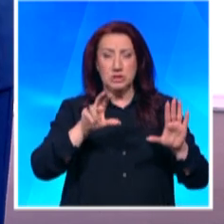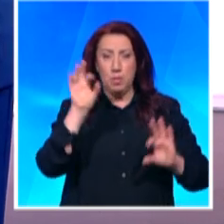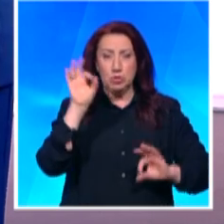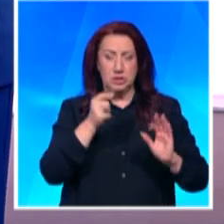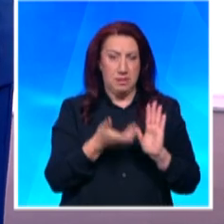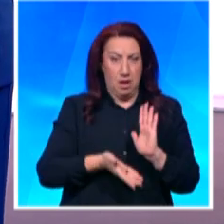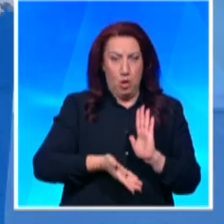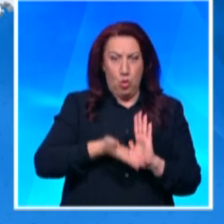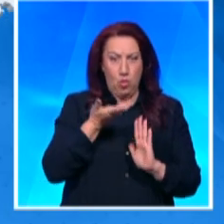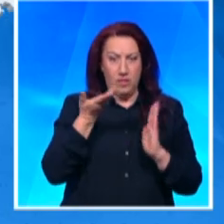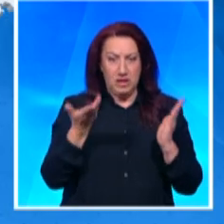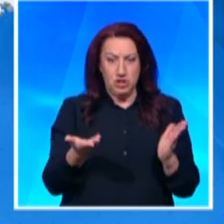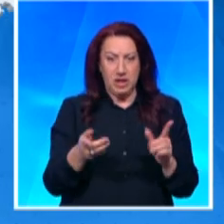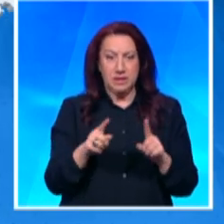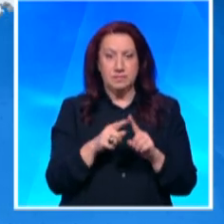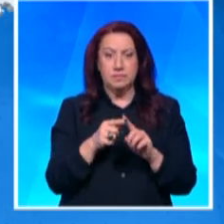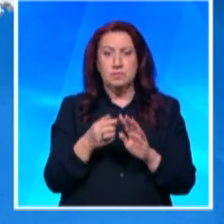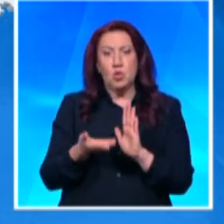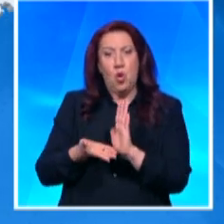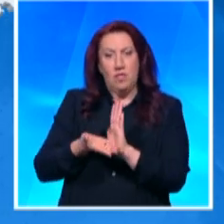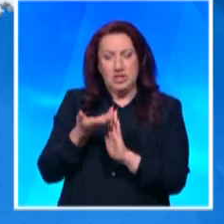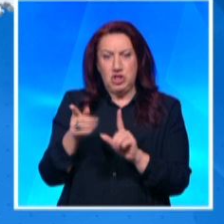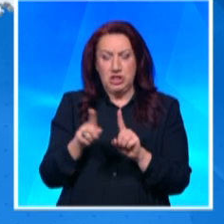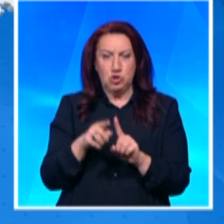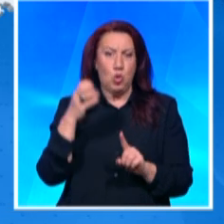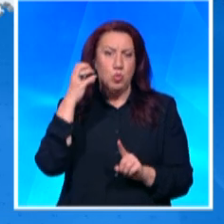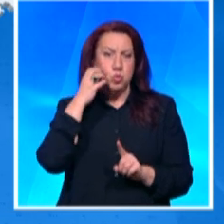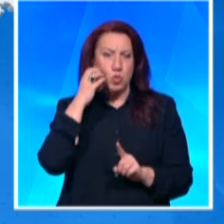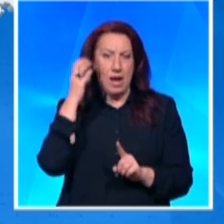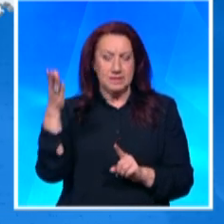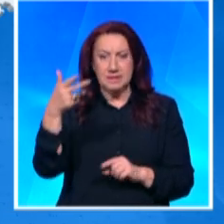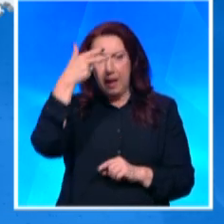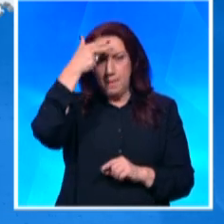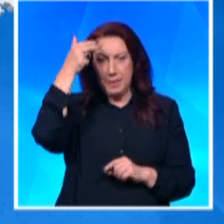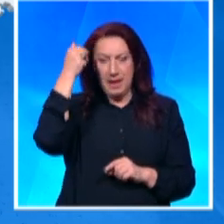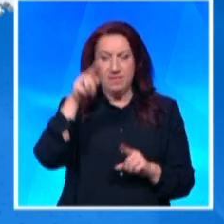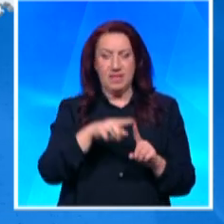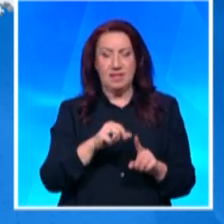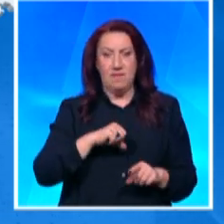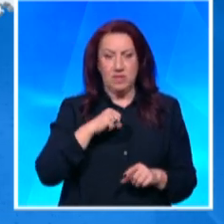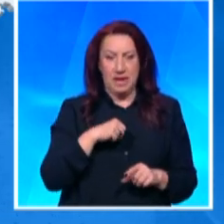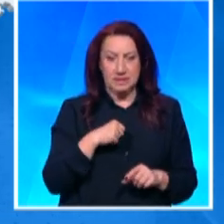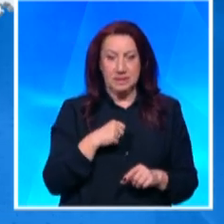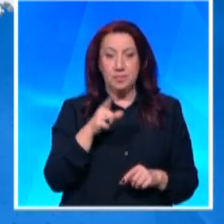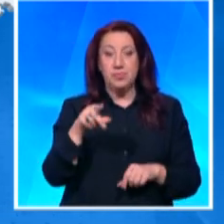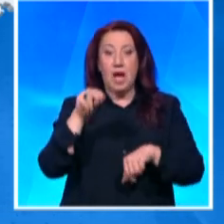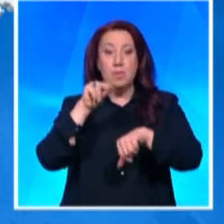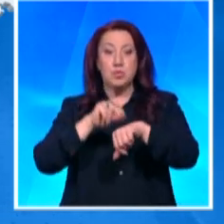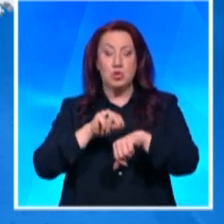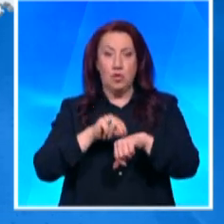178%. Значителни увеличения са заявили топлофикациите в Бургас, Плевен и Враца. В Пловдив топлофикацията иска увеличение